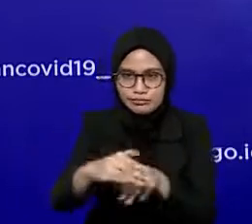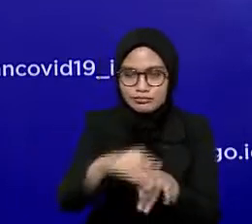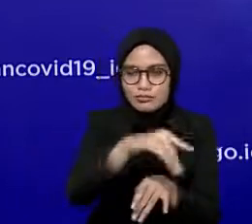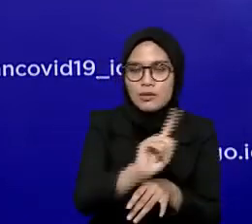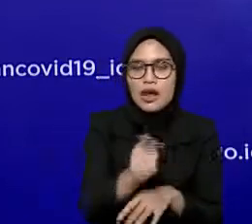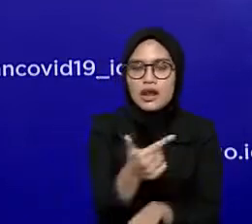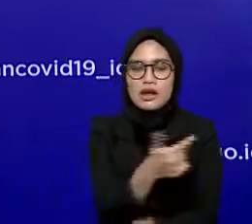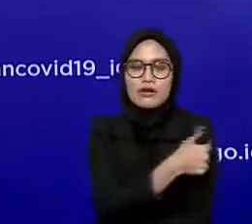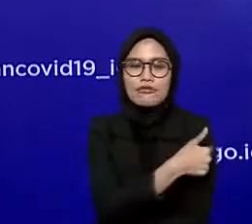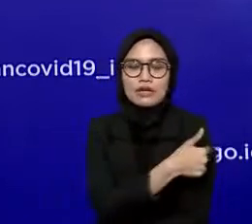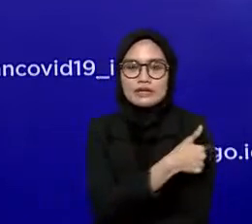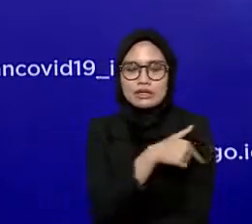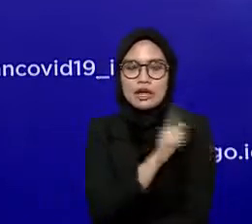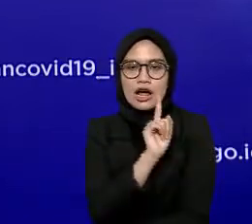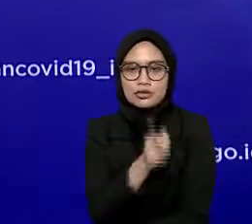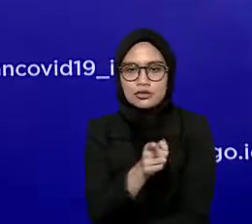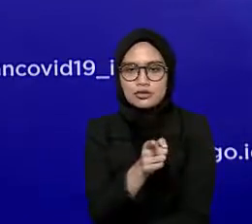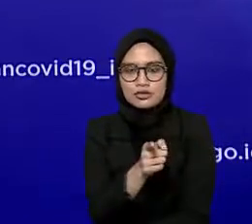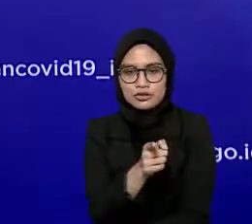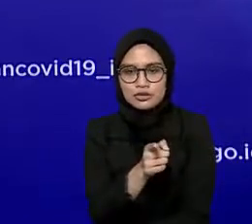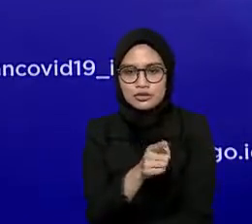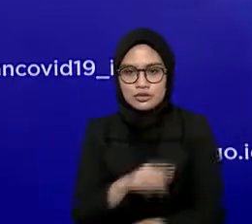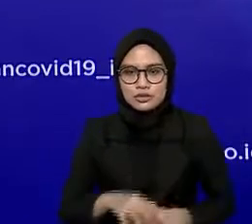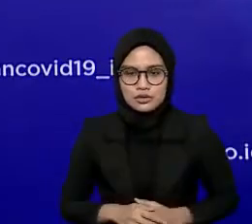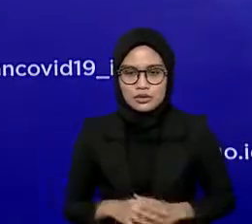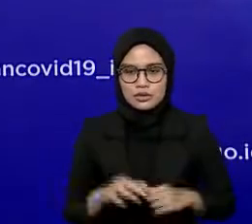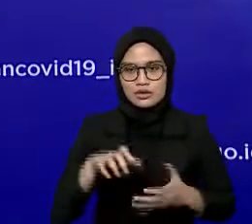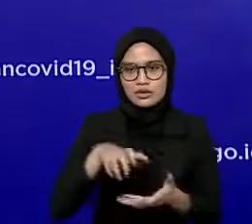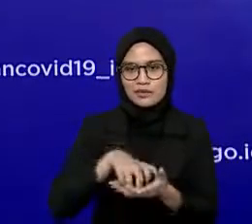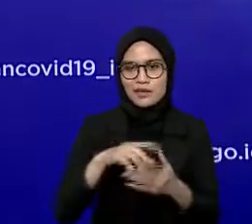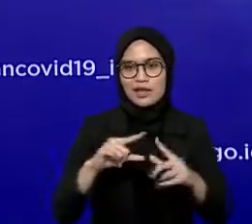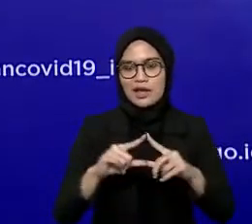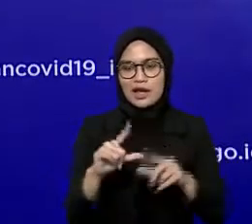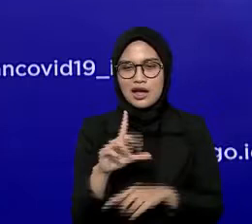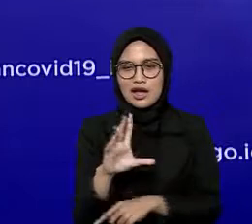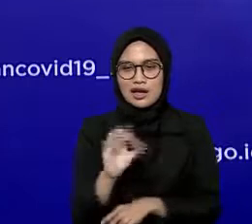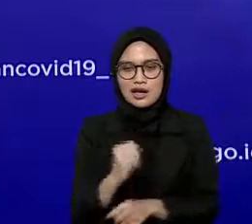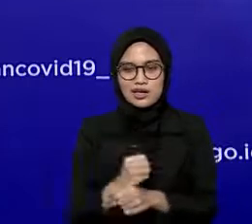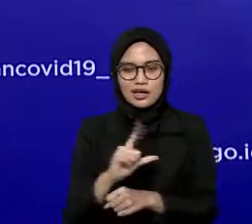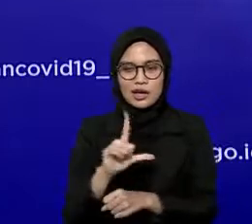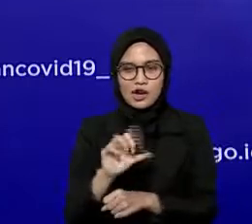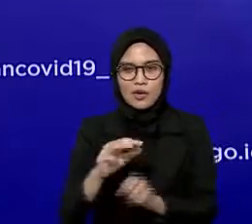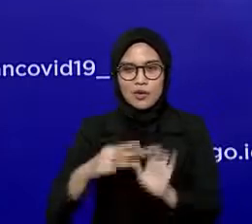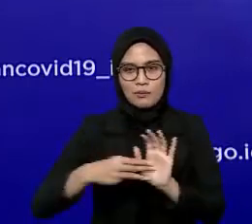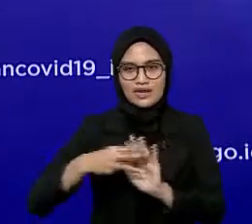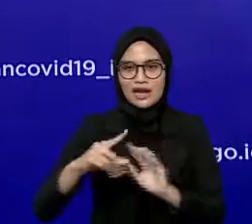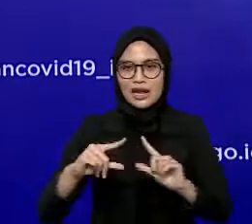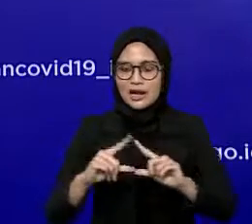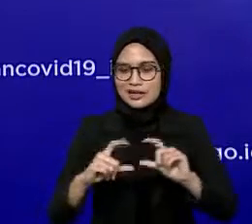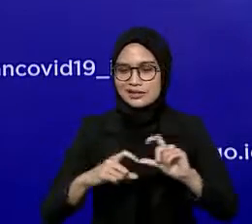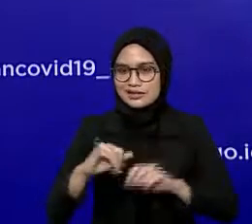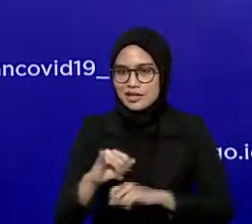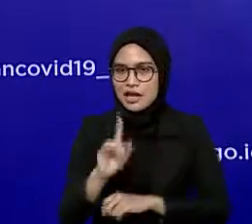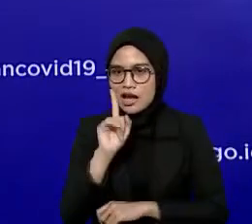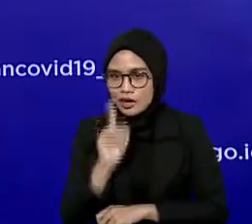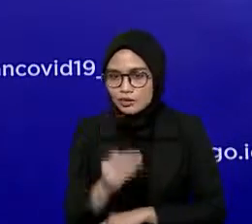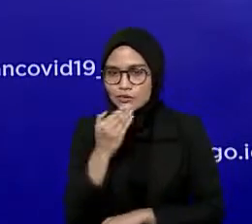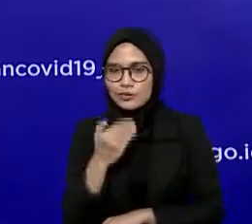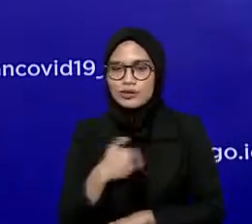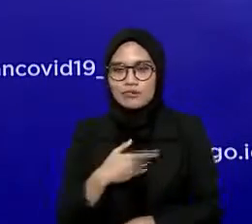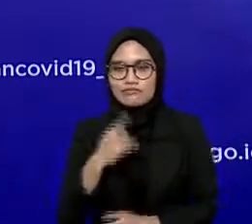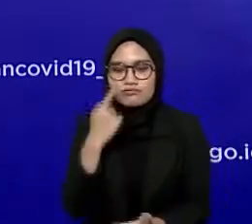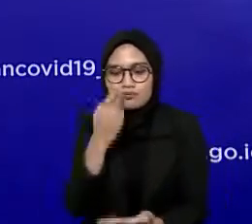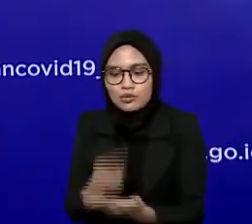dan Tahun Baru, di luar wilayah aglomerasi selama periode Natal dan Tahun Baru. Bagi daerah di luar Jawa Bali